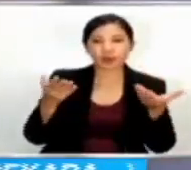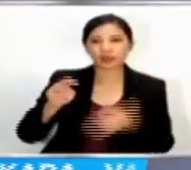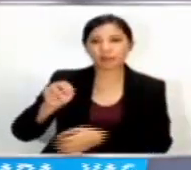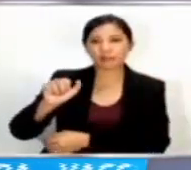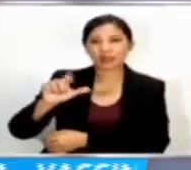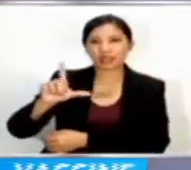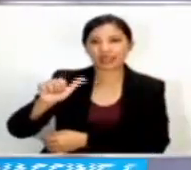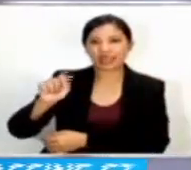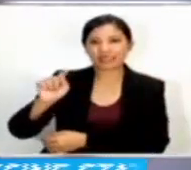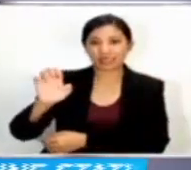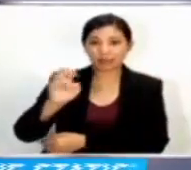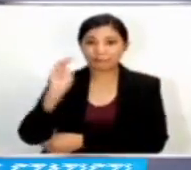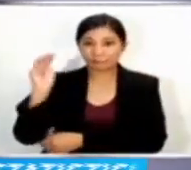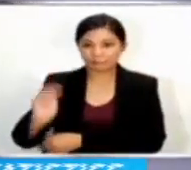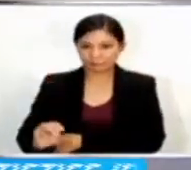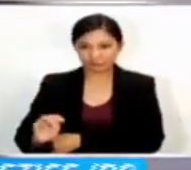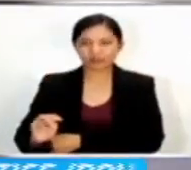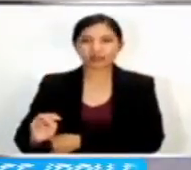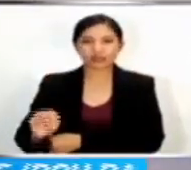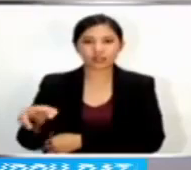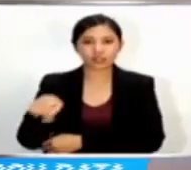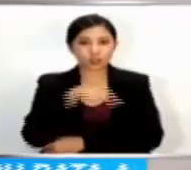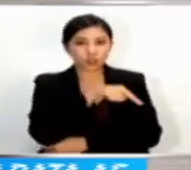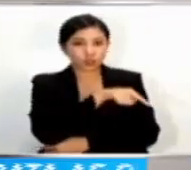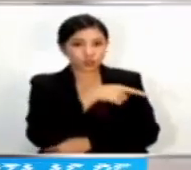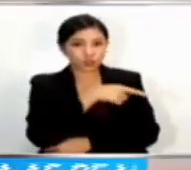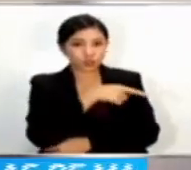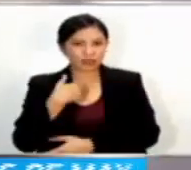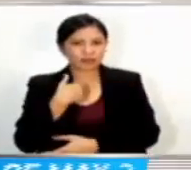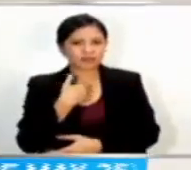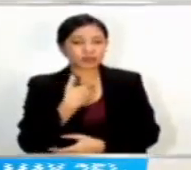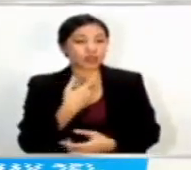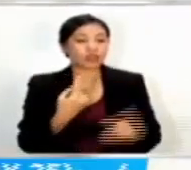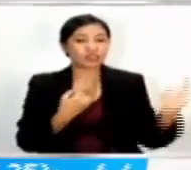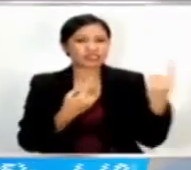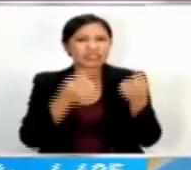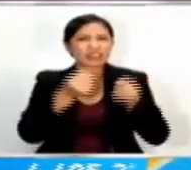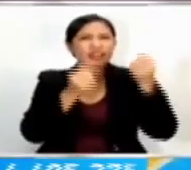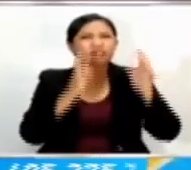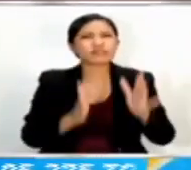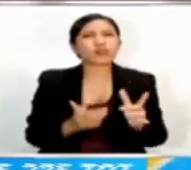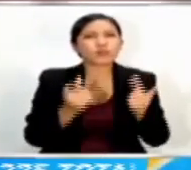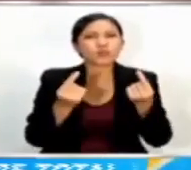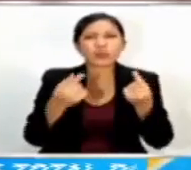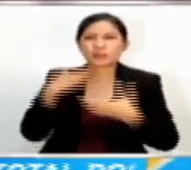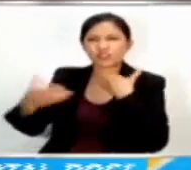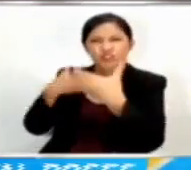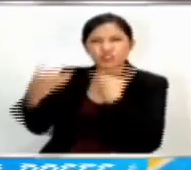ang sinita, sinigawan at sinampal pa ang traffic enforcer.